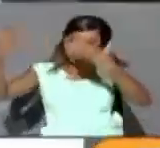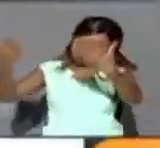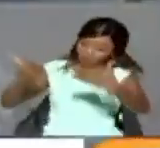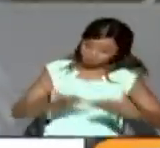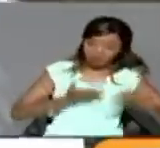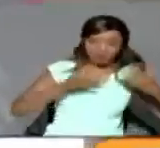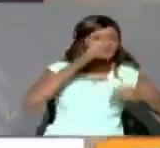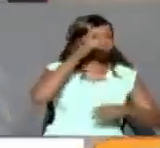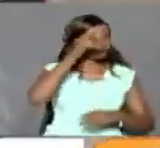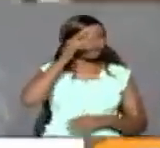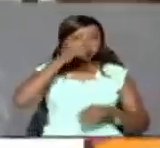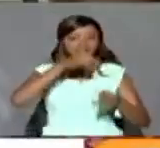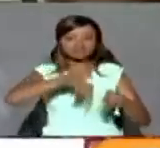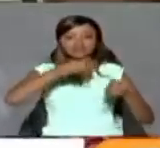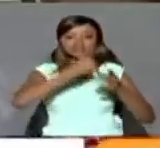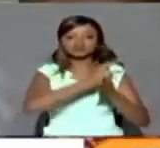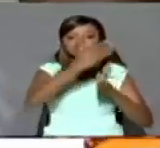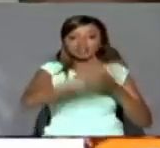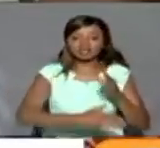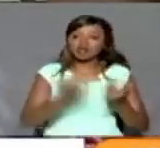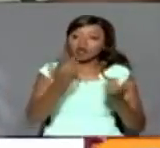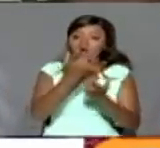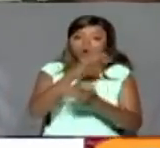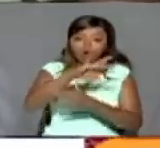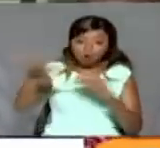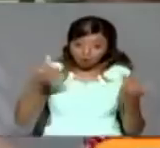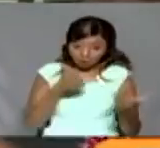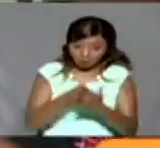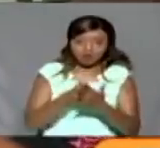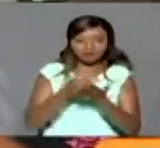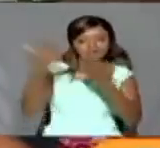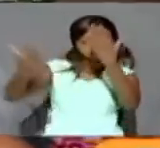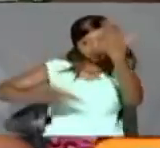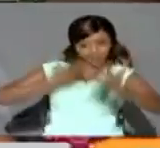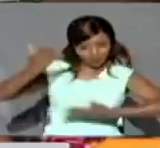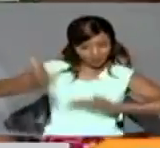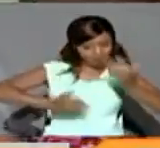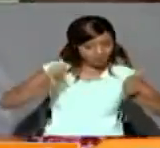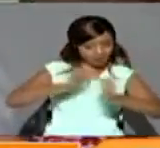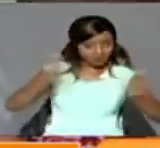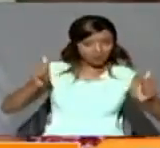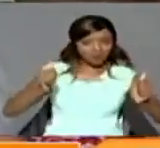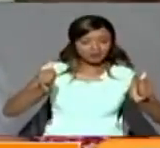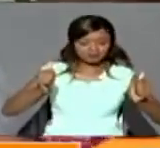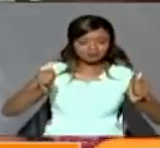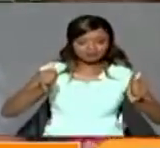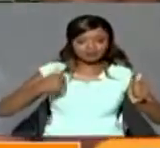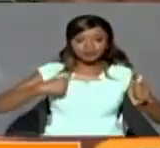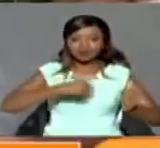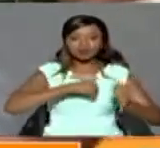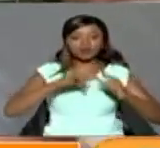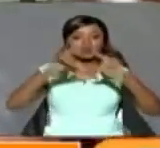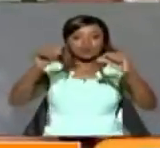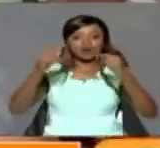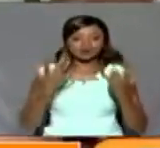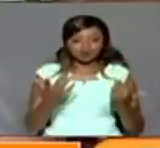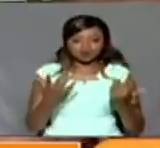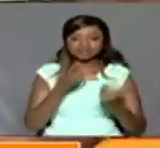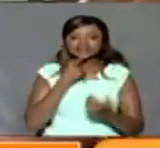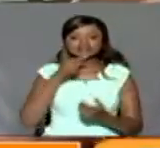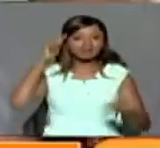BBI weekend hii. Everybody is welcome. We have said that the game is